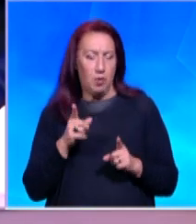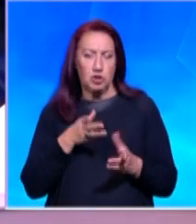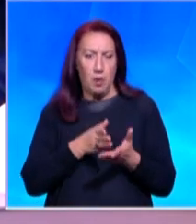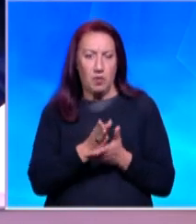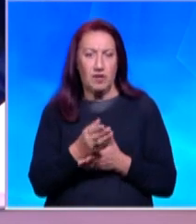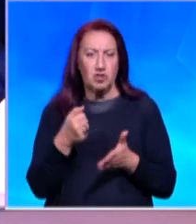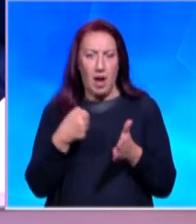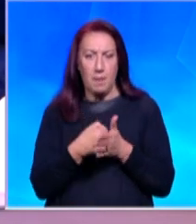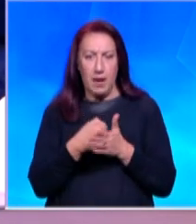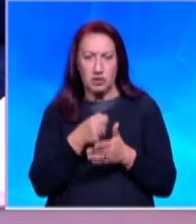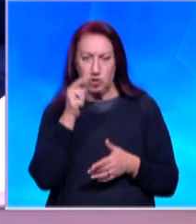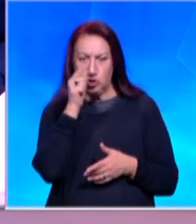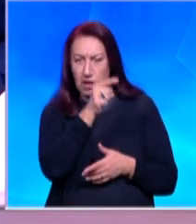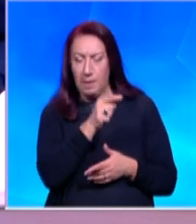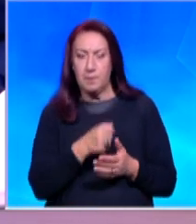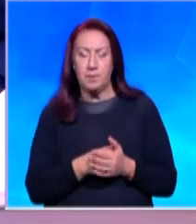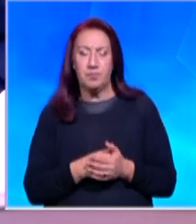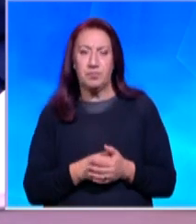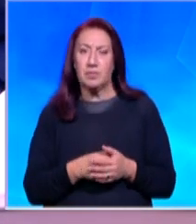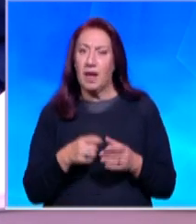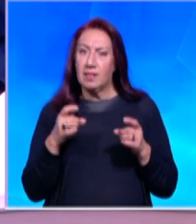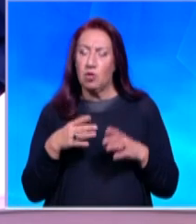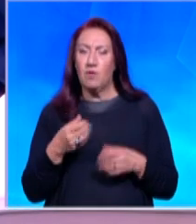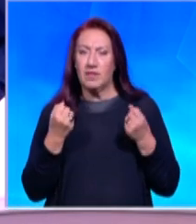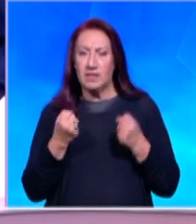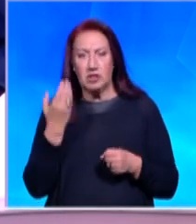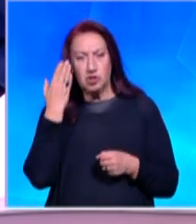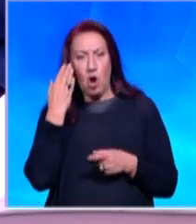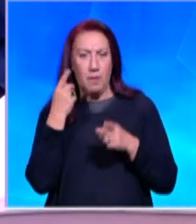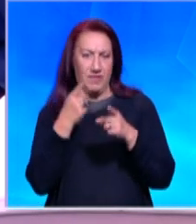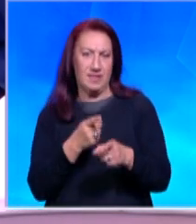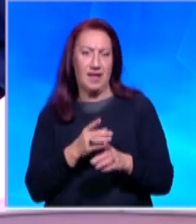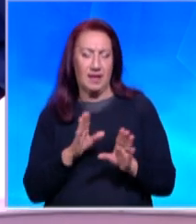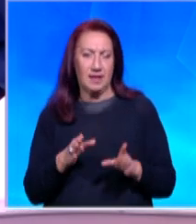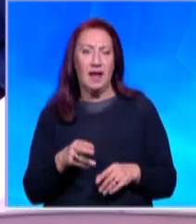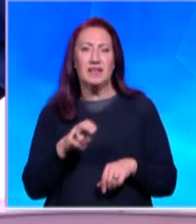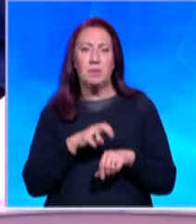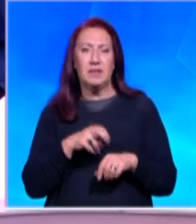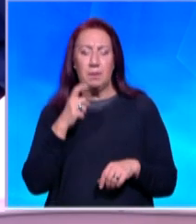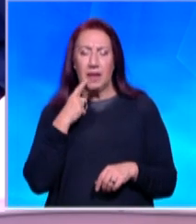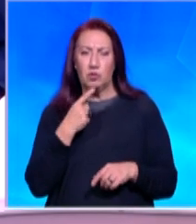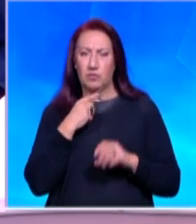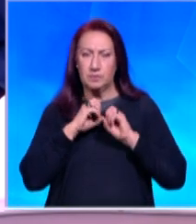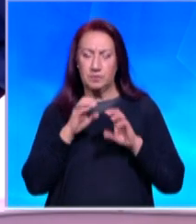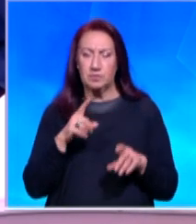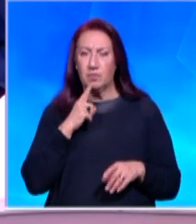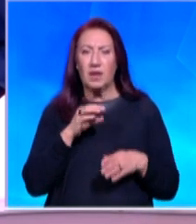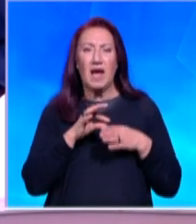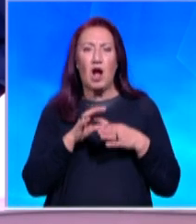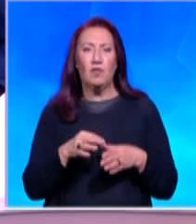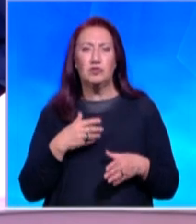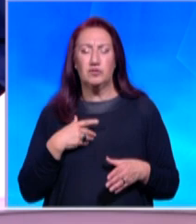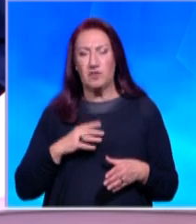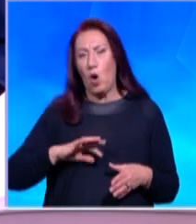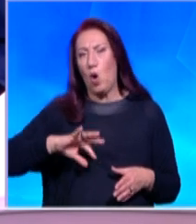Нови тежки обвинения към БФС и ироничен отговор от страна на централата. Димитър Върватов обяви, че ръководството иска да открадне футбола от хората.